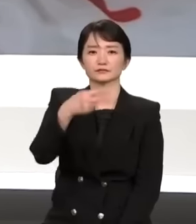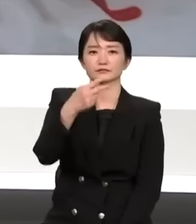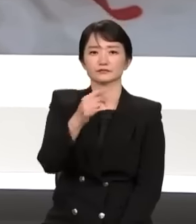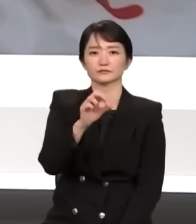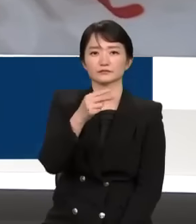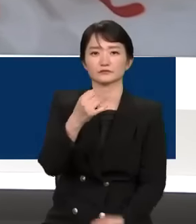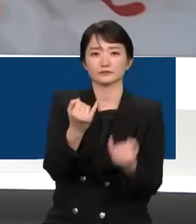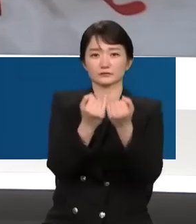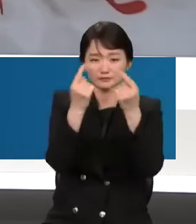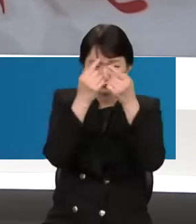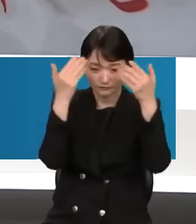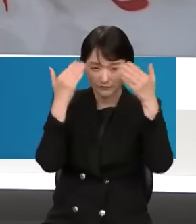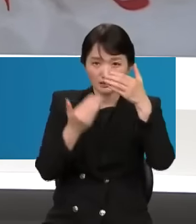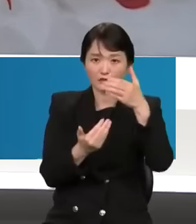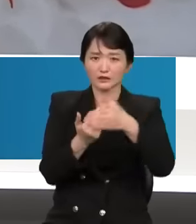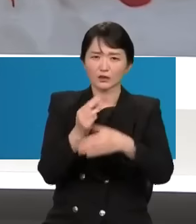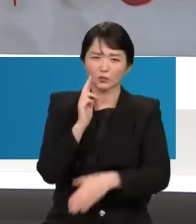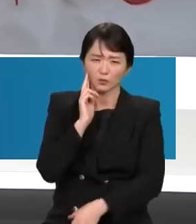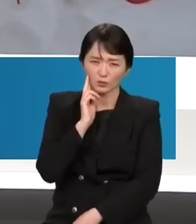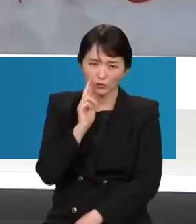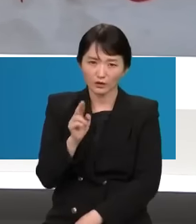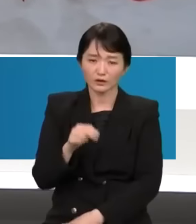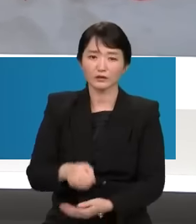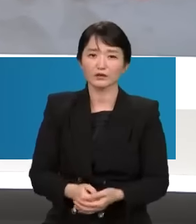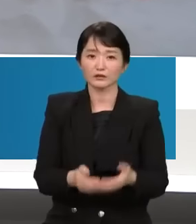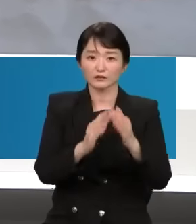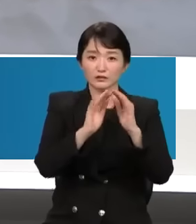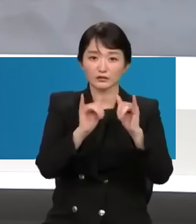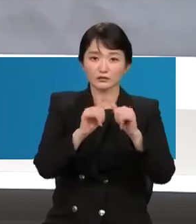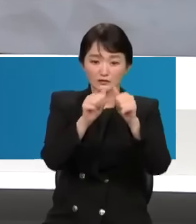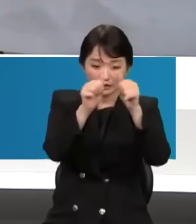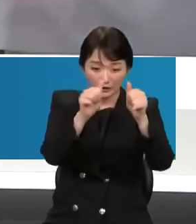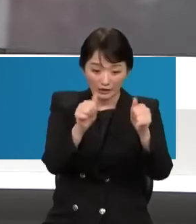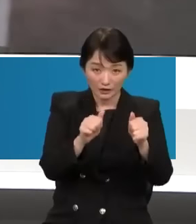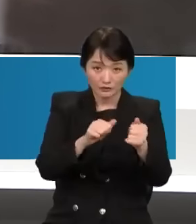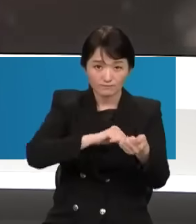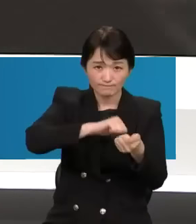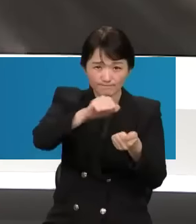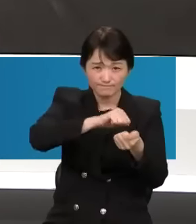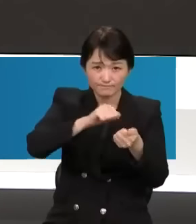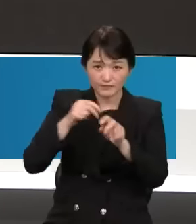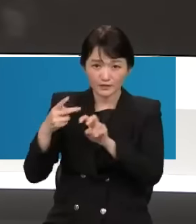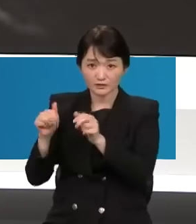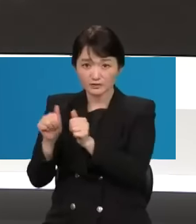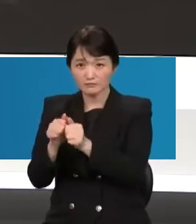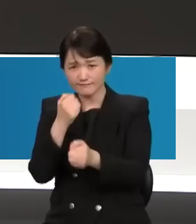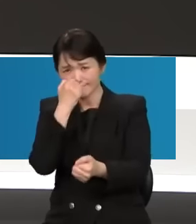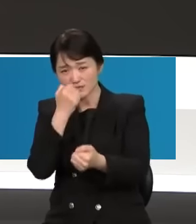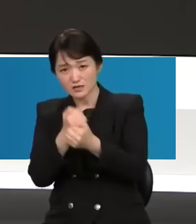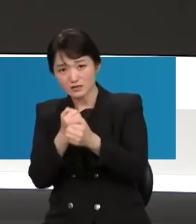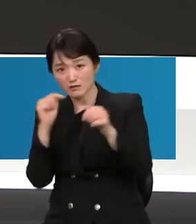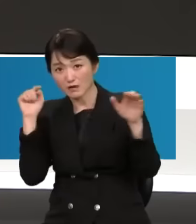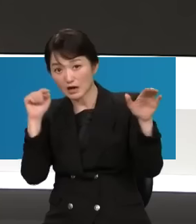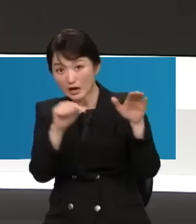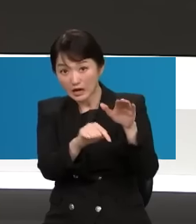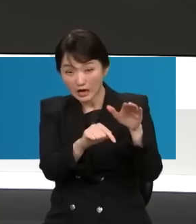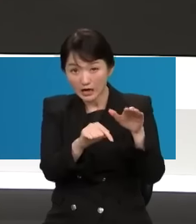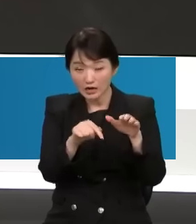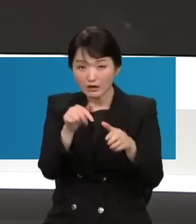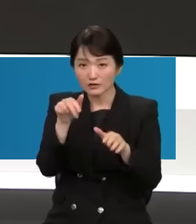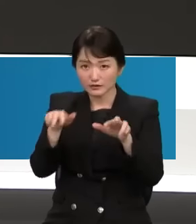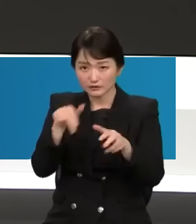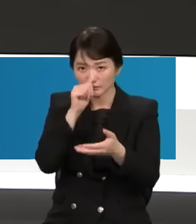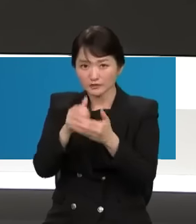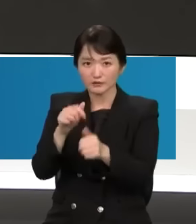동덕여대 사태가 점점 커지고 있습니다. 설립자 흉상을 닦겠다고 20대 남성이 무단으로 침입했다가